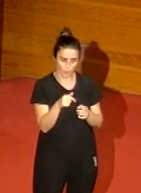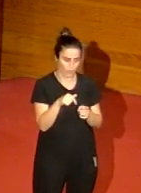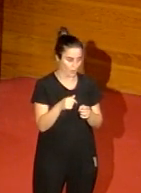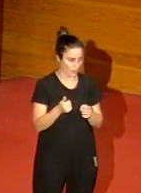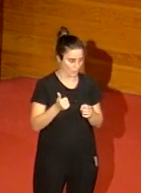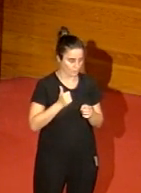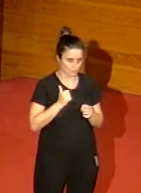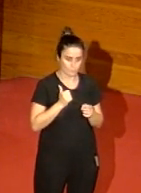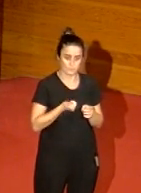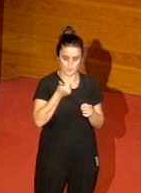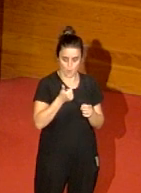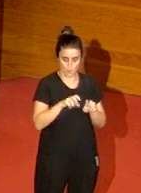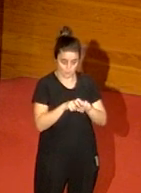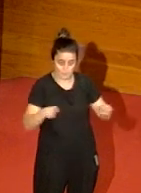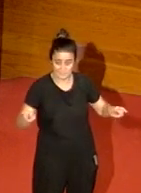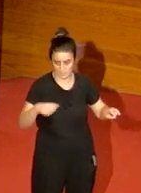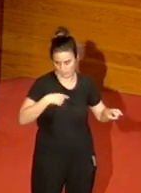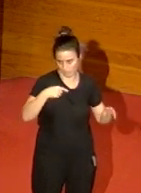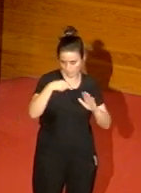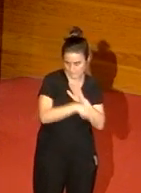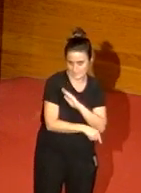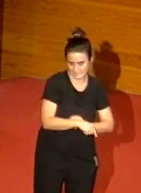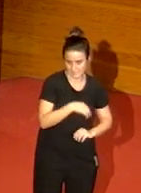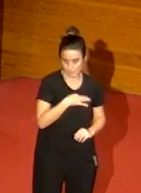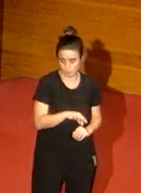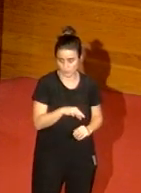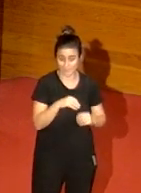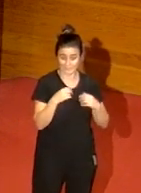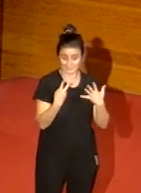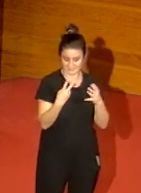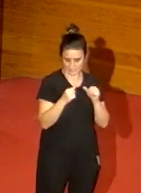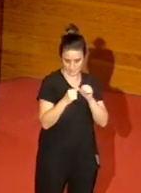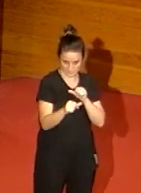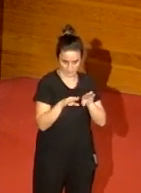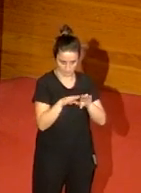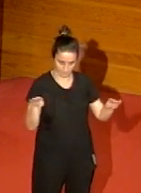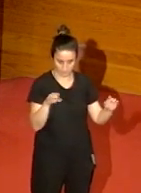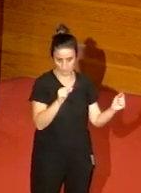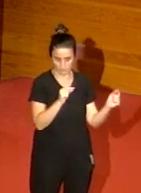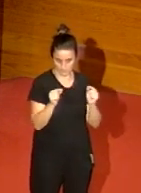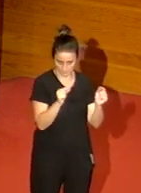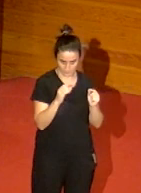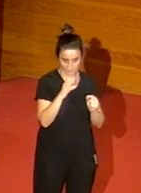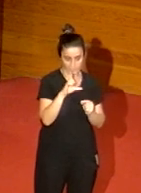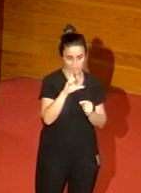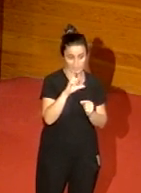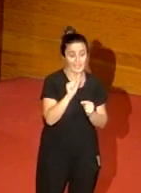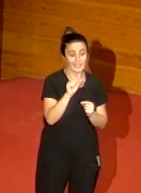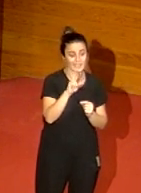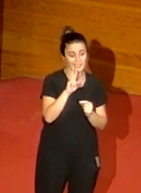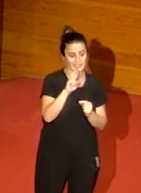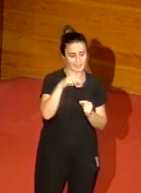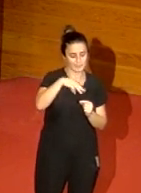beta izanen dugu, eta animatzen baldin bazarete, arratsaldeko zazpitatik aurrera, mai inguruan izango gara, Carmen Claudin, Ana Fuentes eta